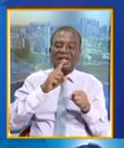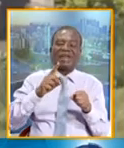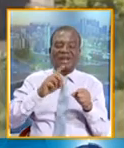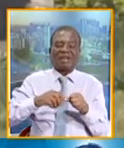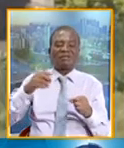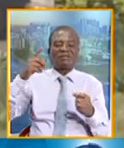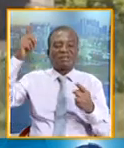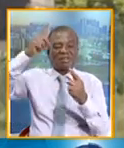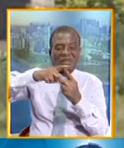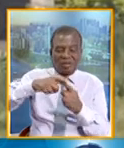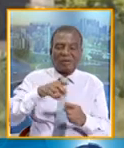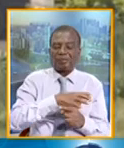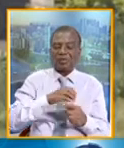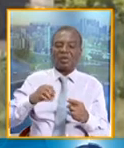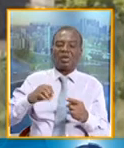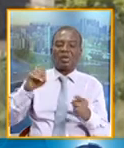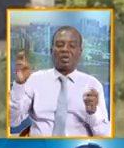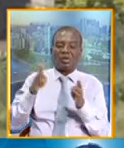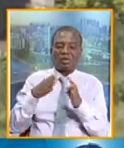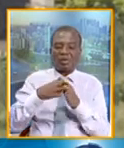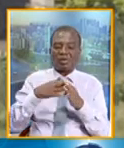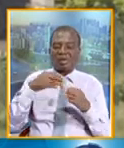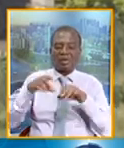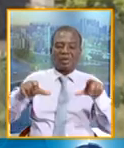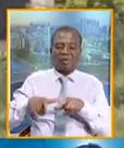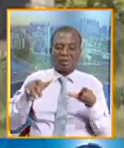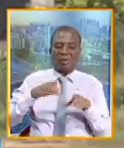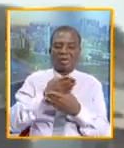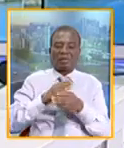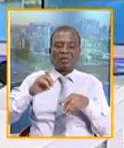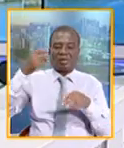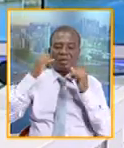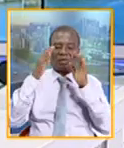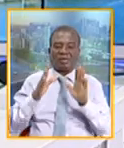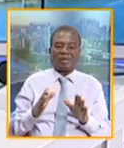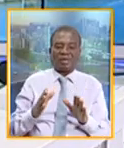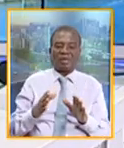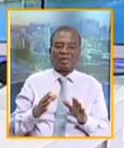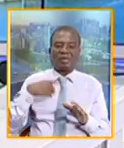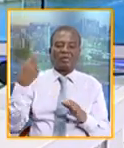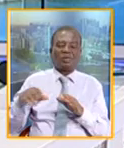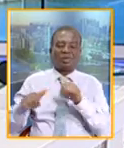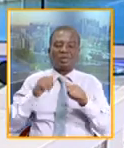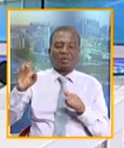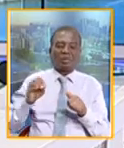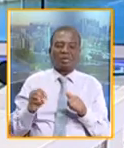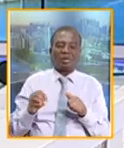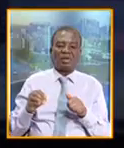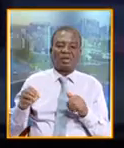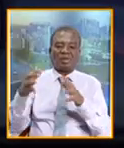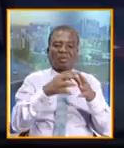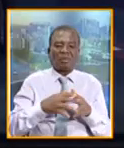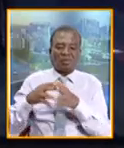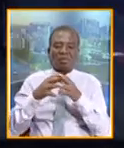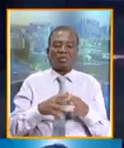une rencontre a eu lieu entre le gouvernement guinéen et le corps diplomatique. Et puis toujours dans l'actualité internationale aux États-Unis,